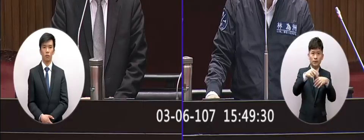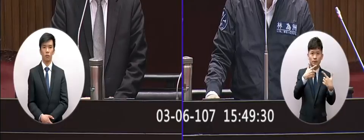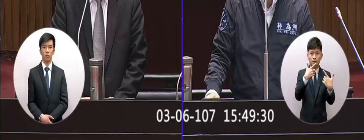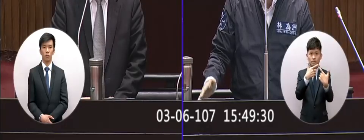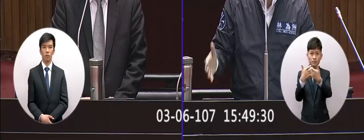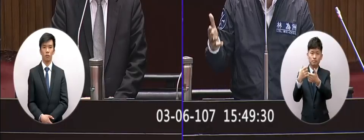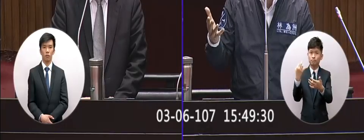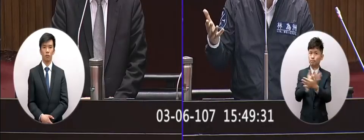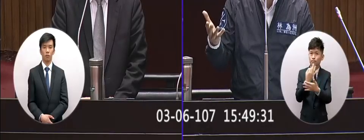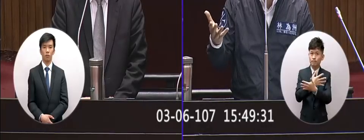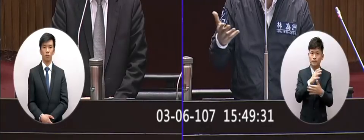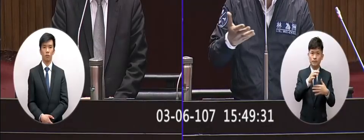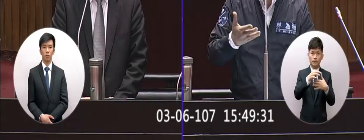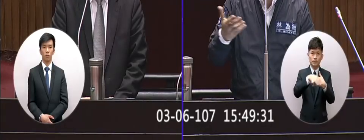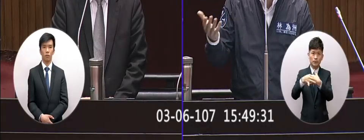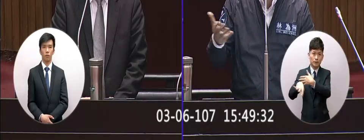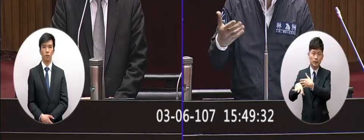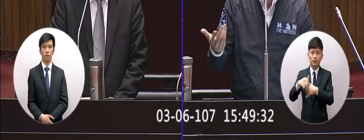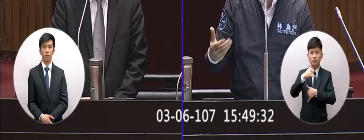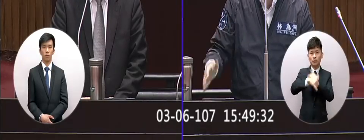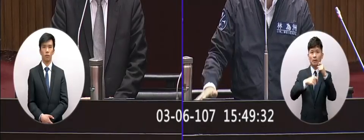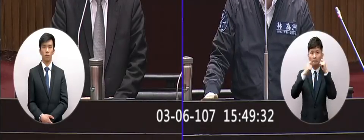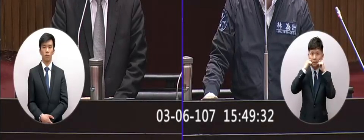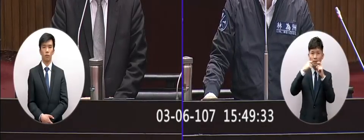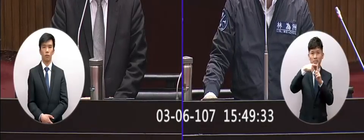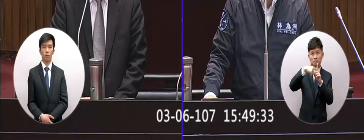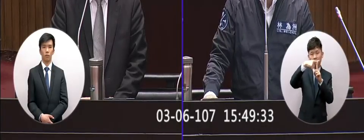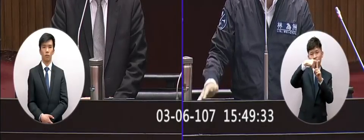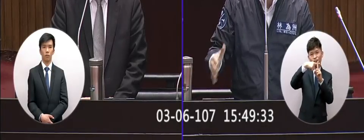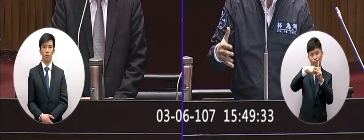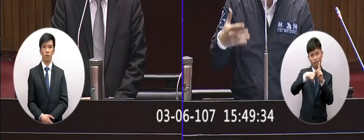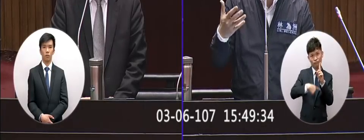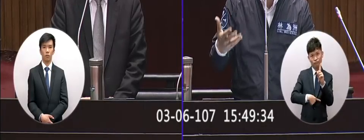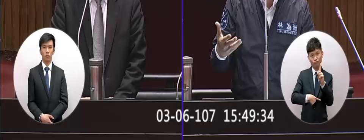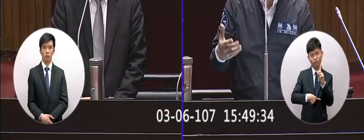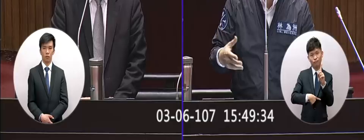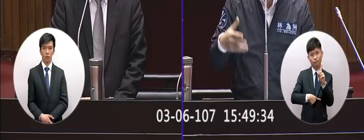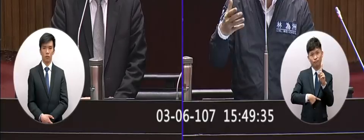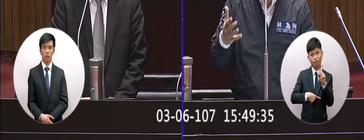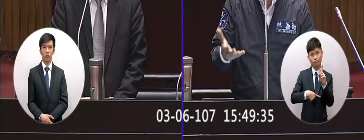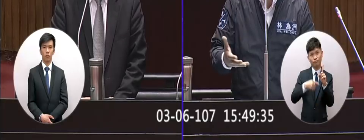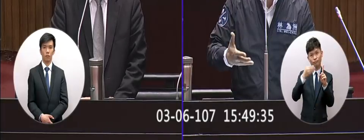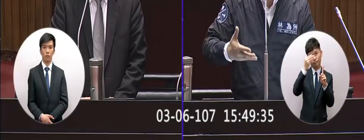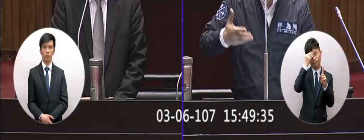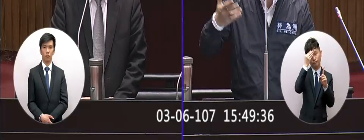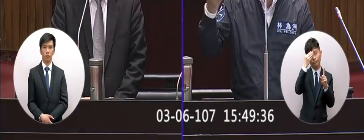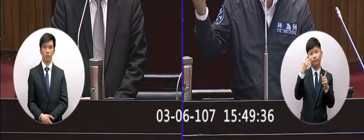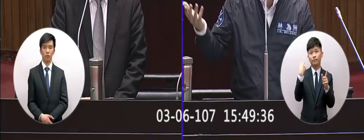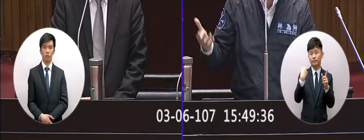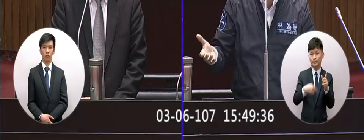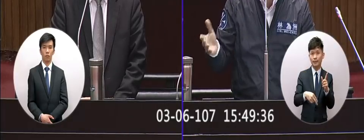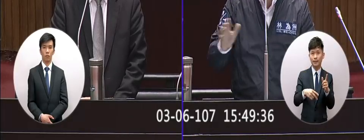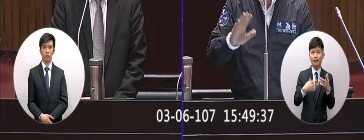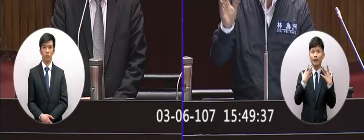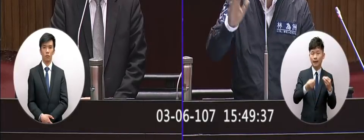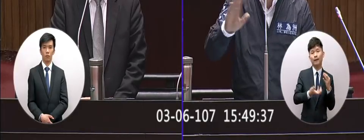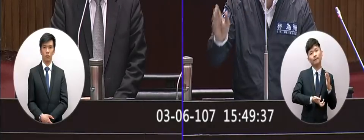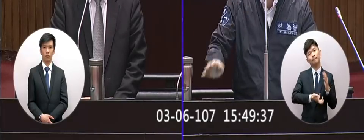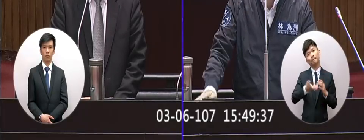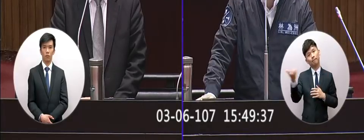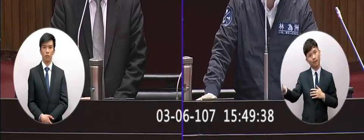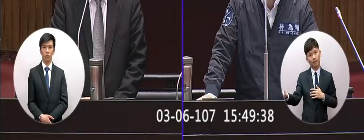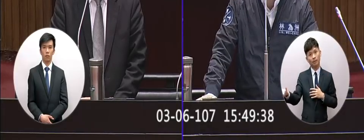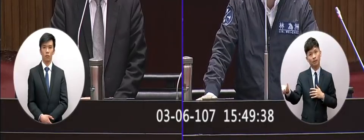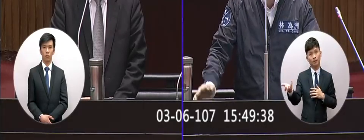足，然后生活品质就低落了，甚至可能因为这样又要移出，我想